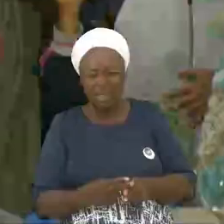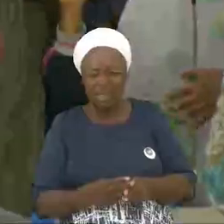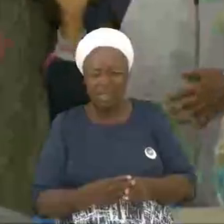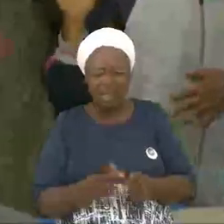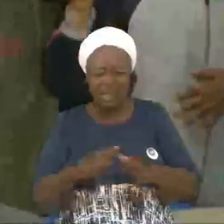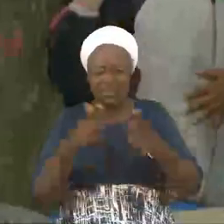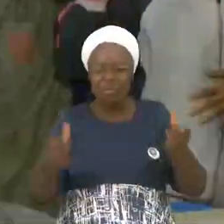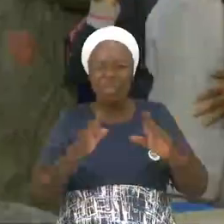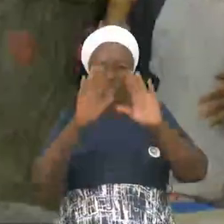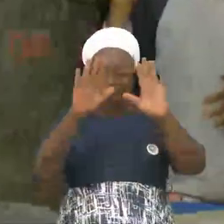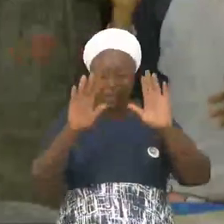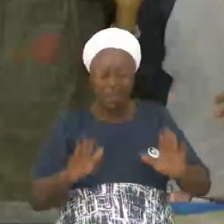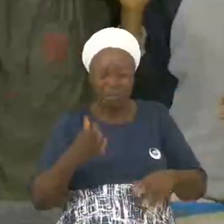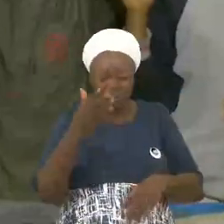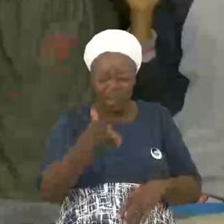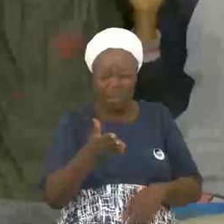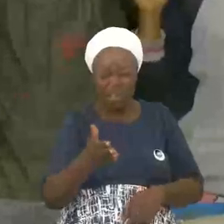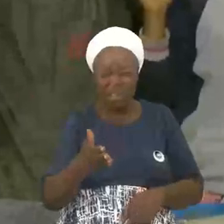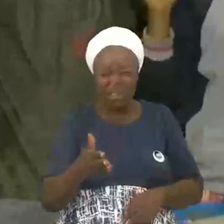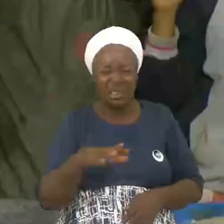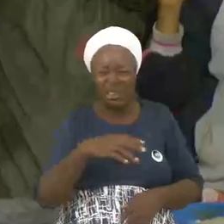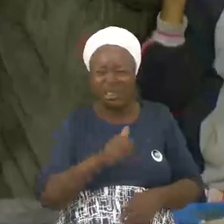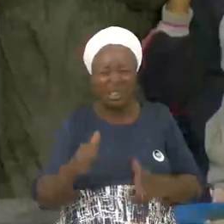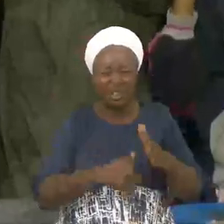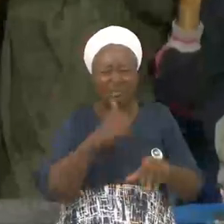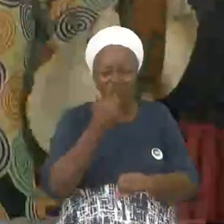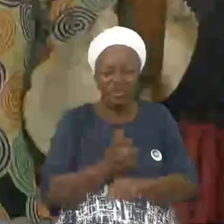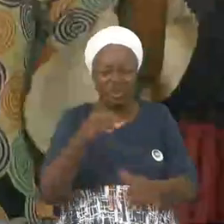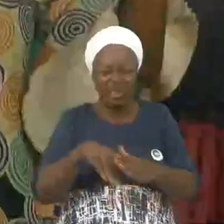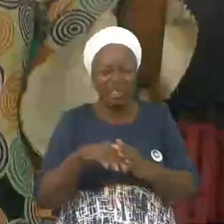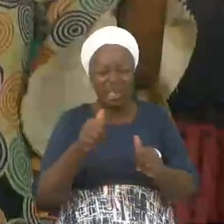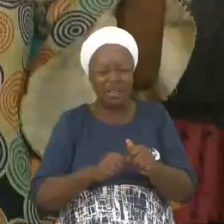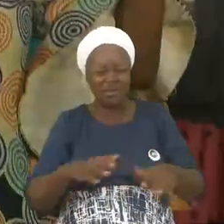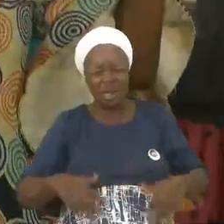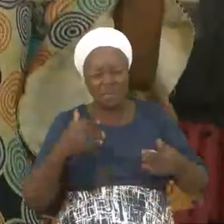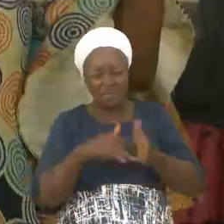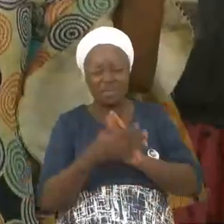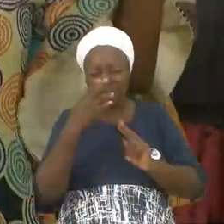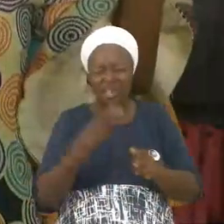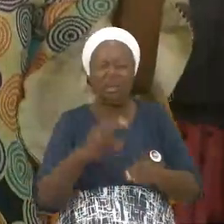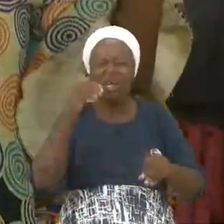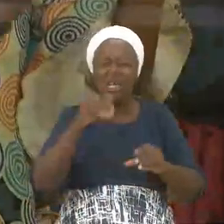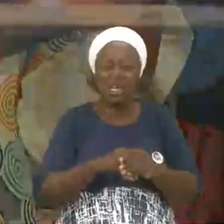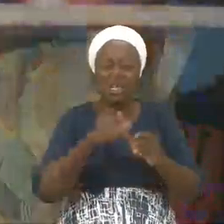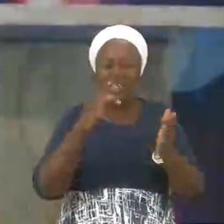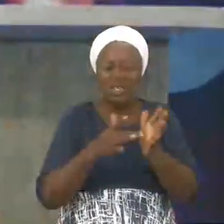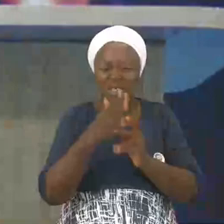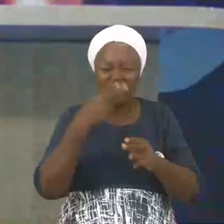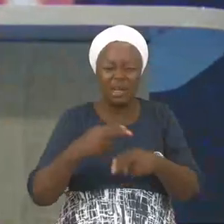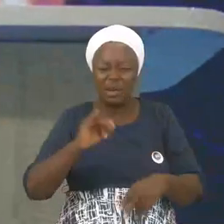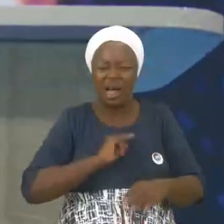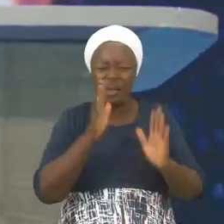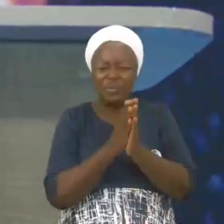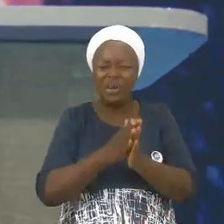là-bas. Délivrance là-bas. Signe et miracle là-bas. Une confirmation dans chaque